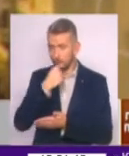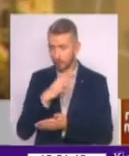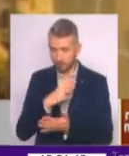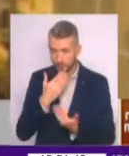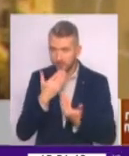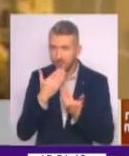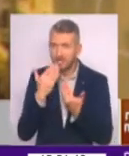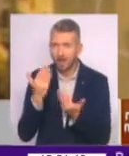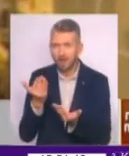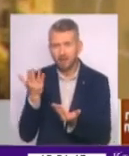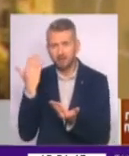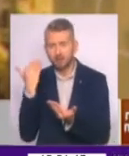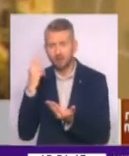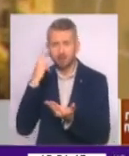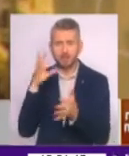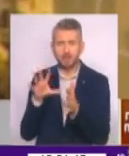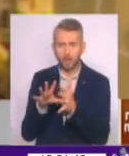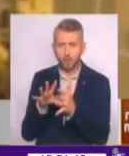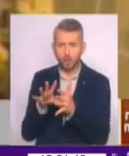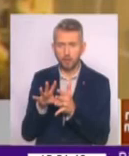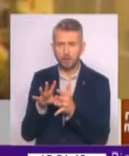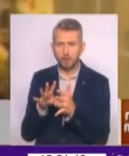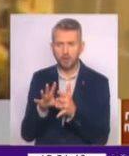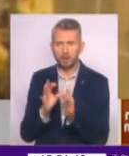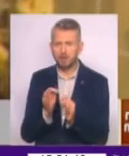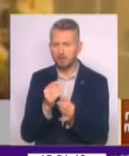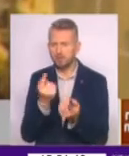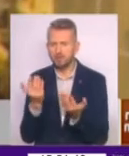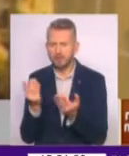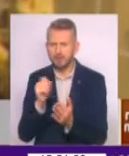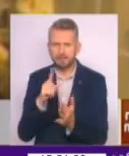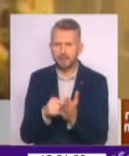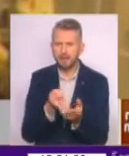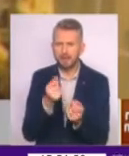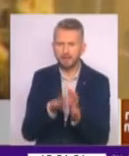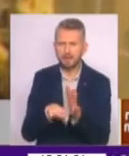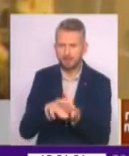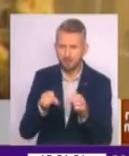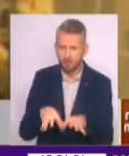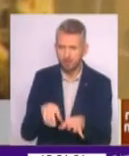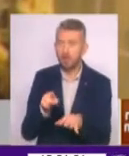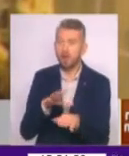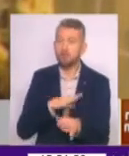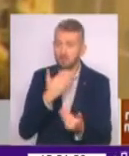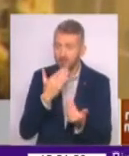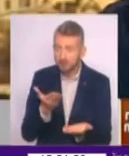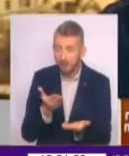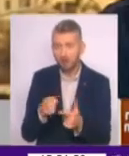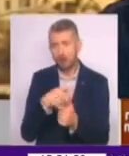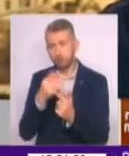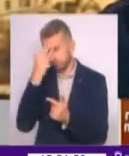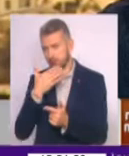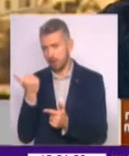зверталися хоч якимось чином до «Київенерго» от хоча б точково вирішити якісь питання? Чи ви розумієте, що в цьому немає сенсу? Та ні, ми